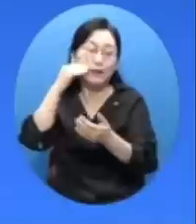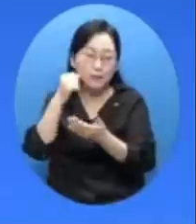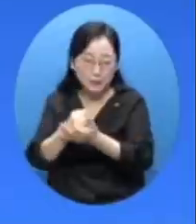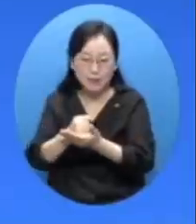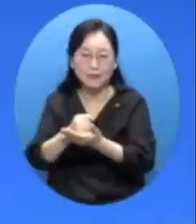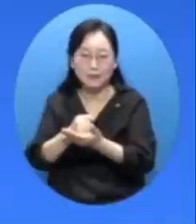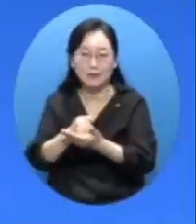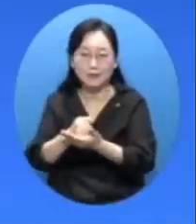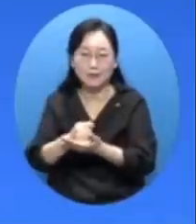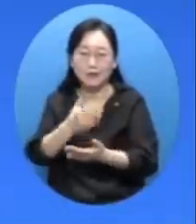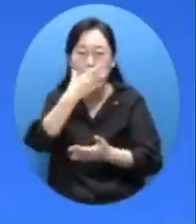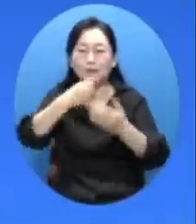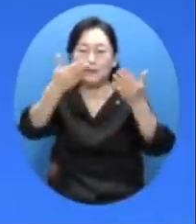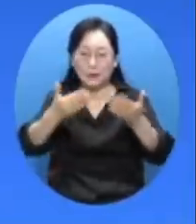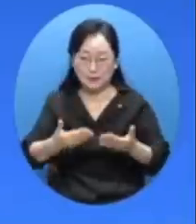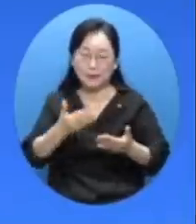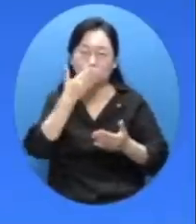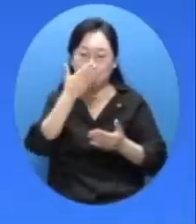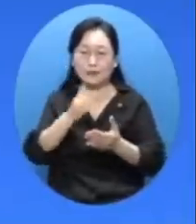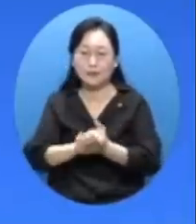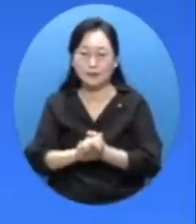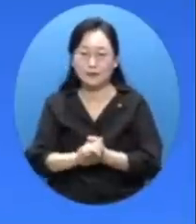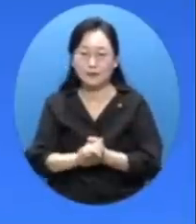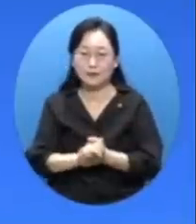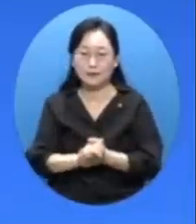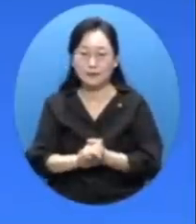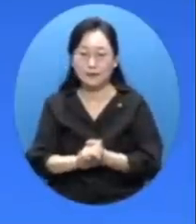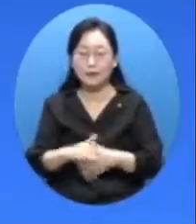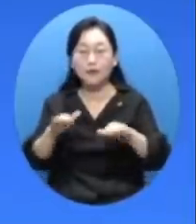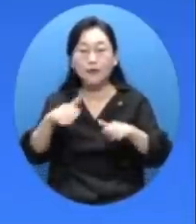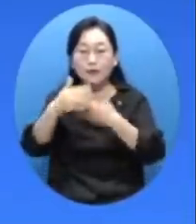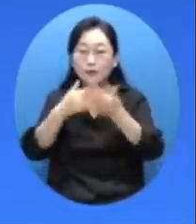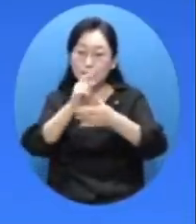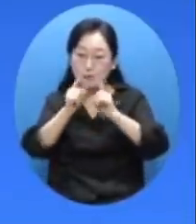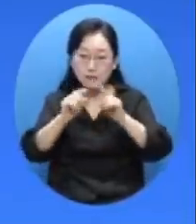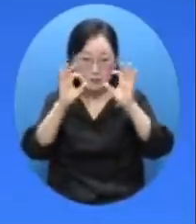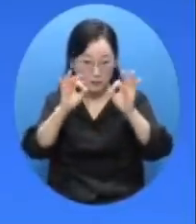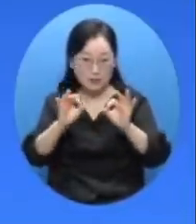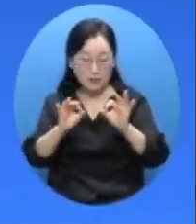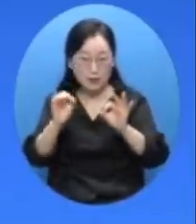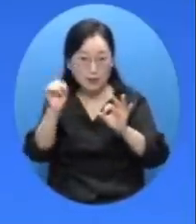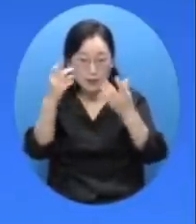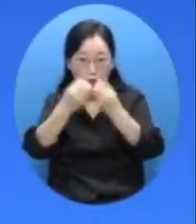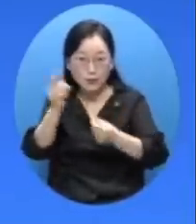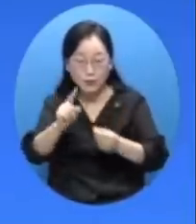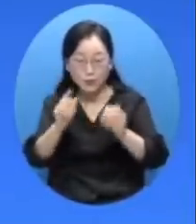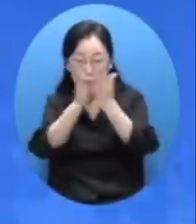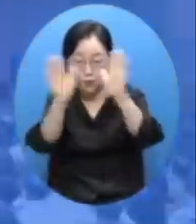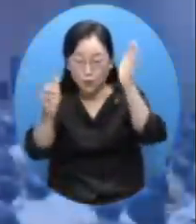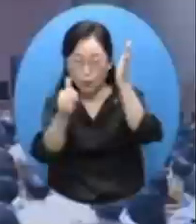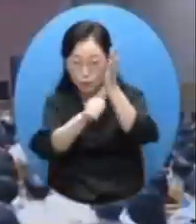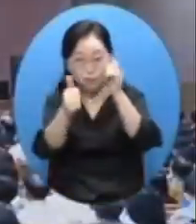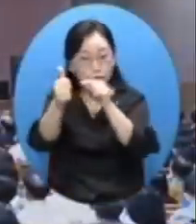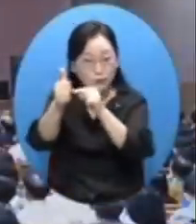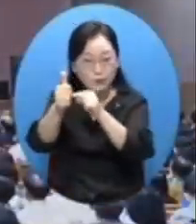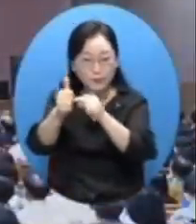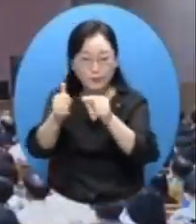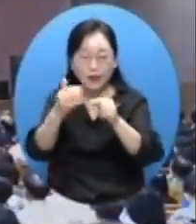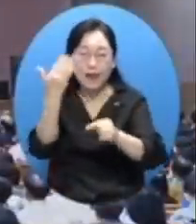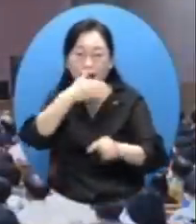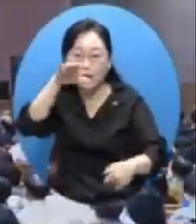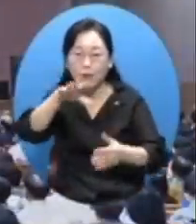것입니다. 복받은 인생을 살게 될 것입니다. 오늘 말씀은 여호수아가 가나안을 정복하는 과정 속에서 일어났던